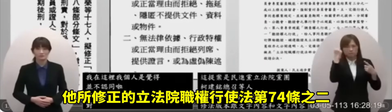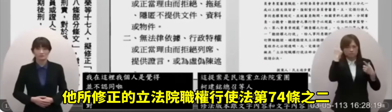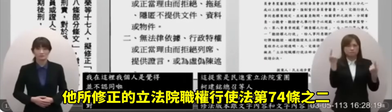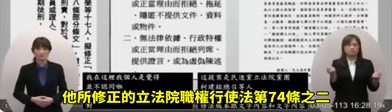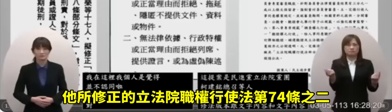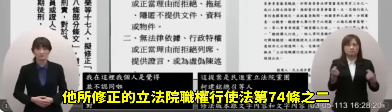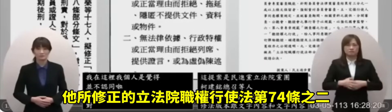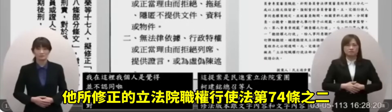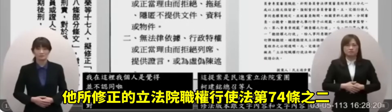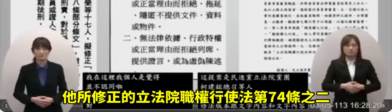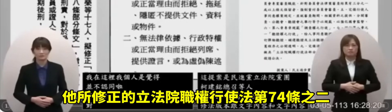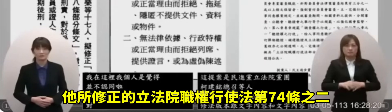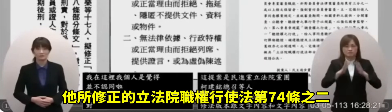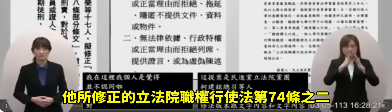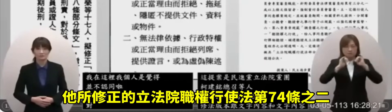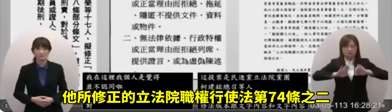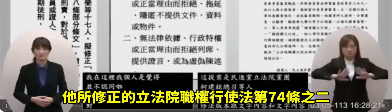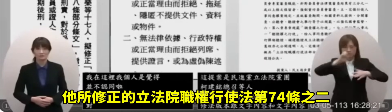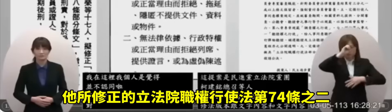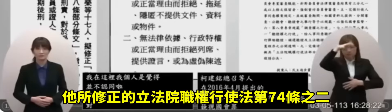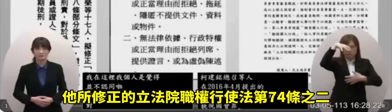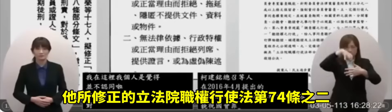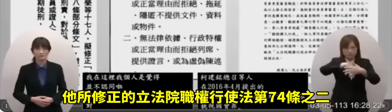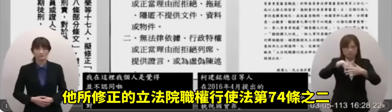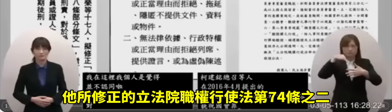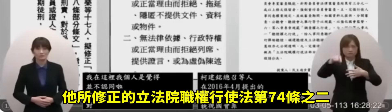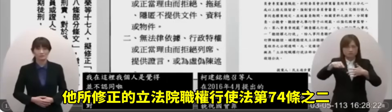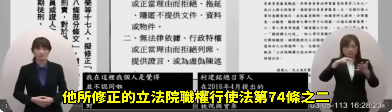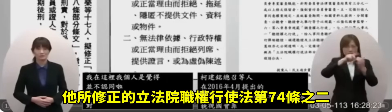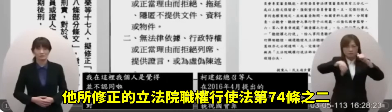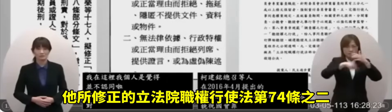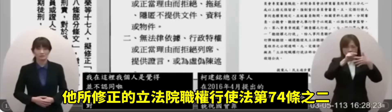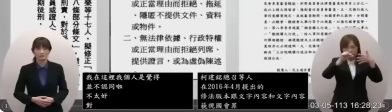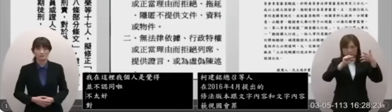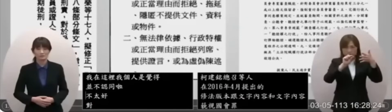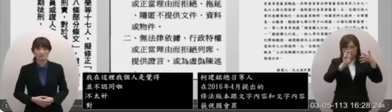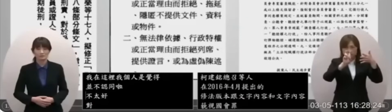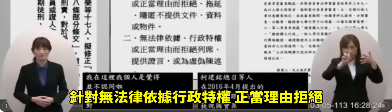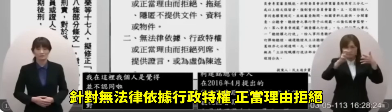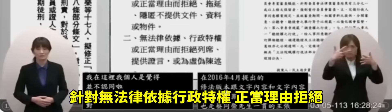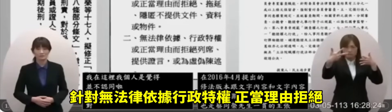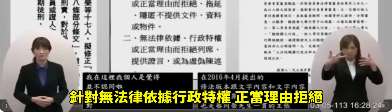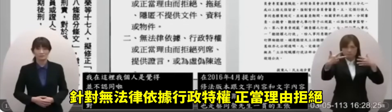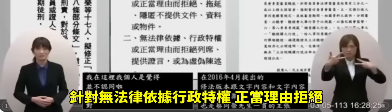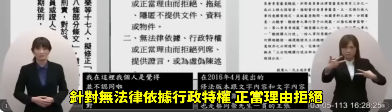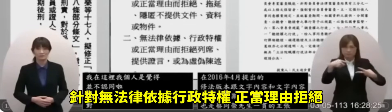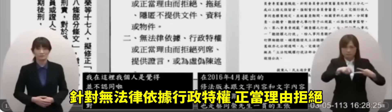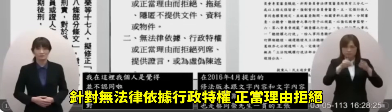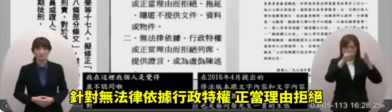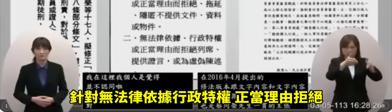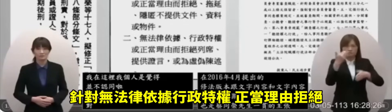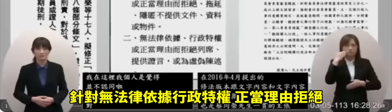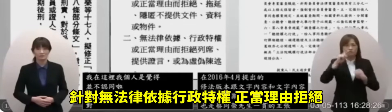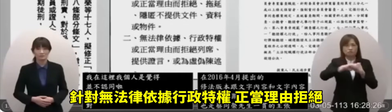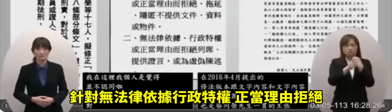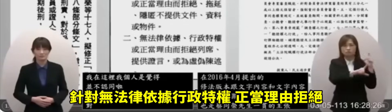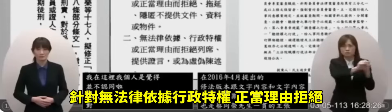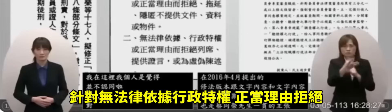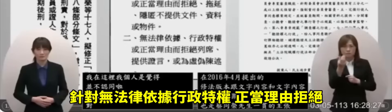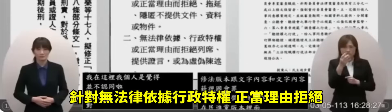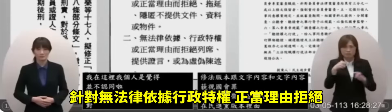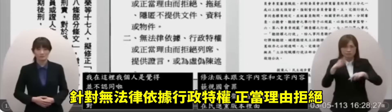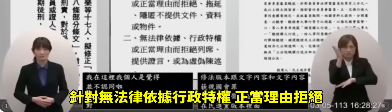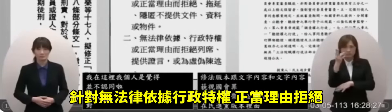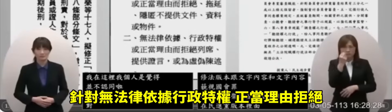他所修正的立法院职权行使法第74条之2，针对无法律依据、行政特